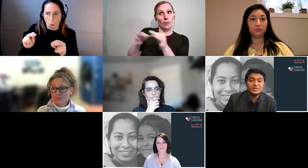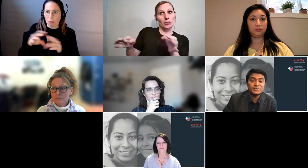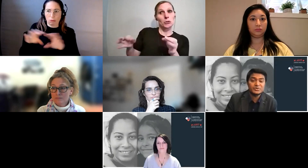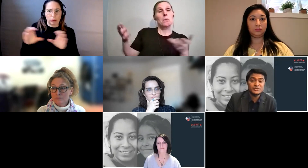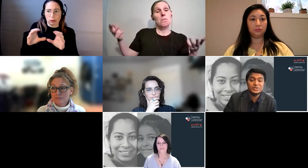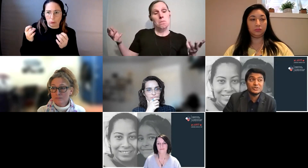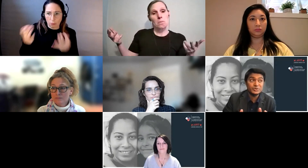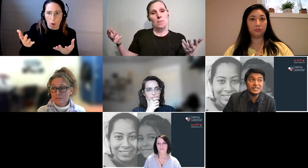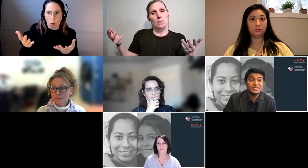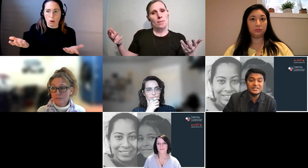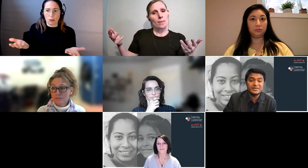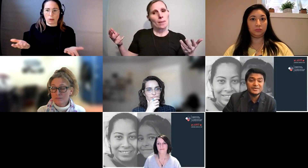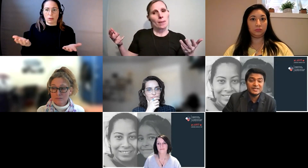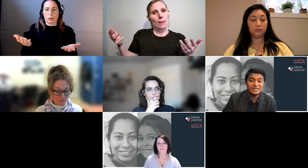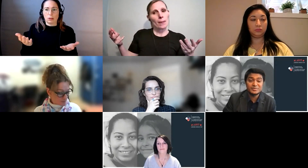sont bengali